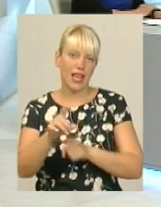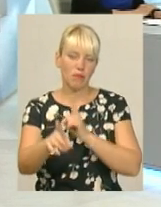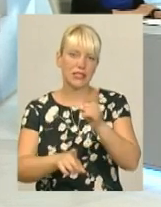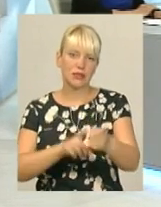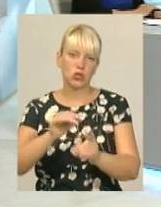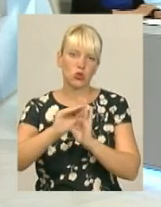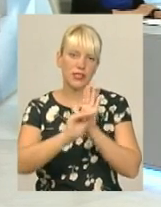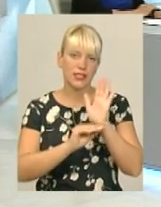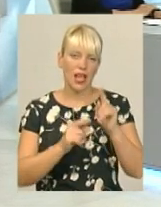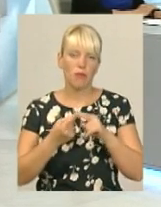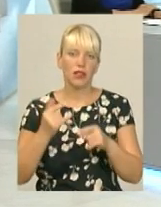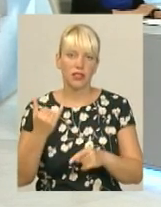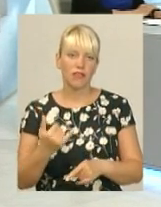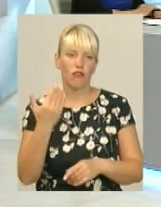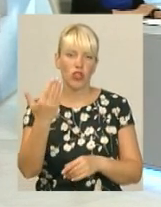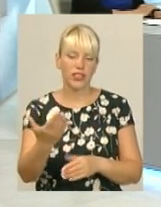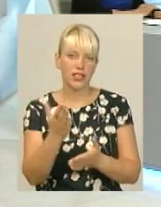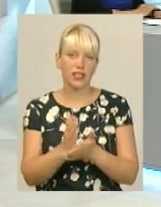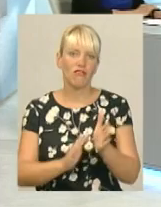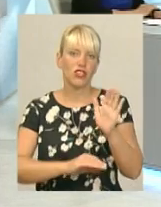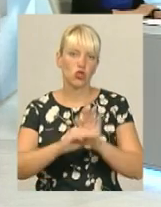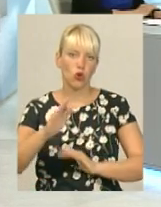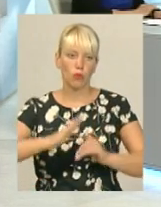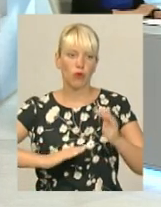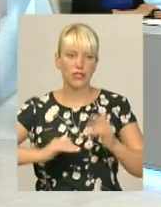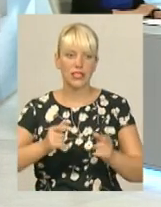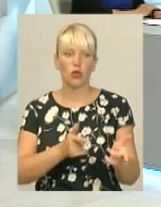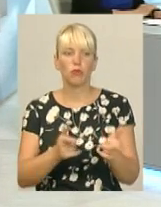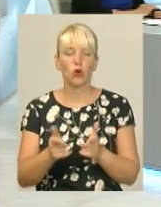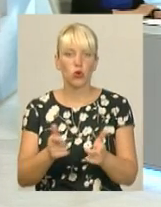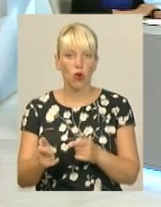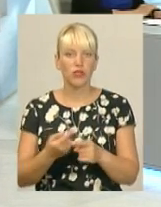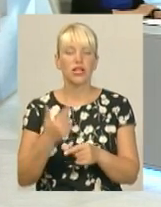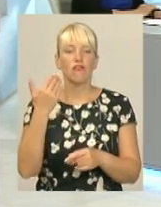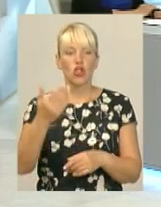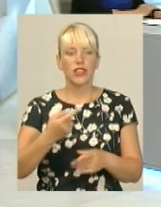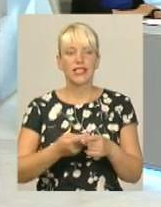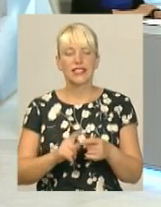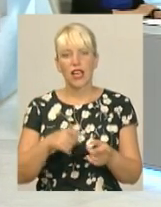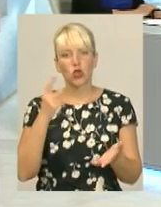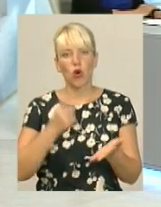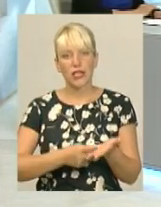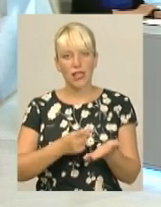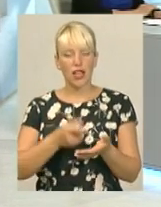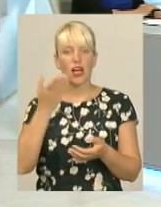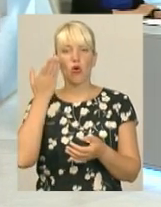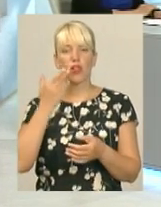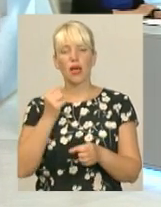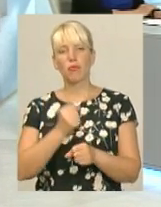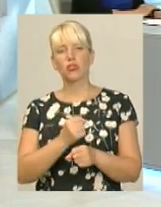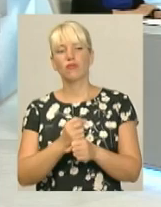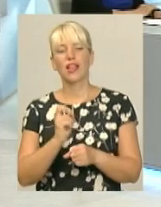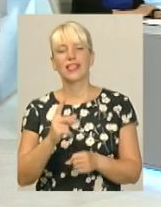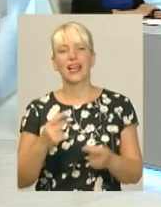систем, вони є всі високопрофесійно підготовлені. Вони це доказали, коли працювали як